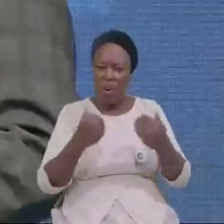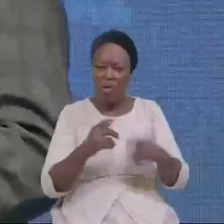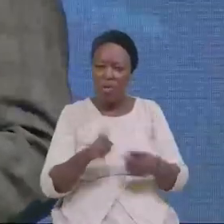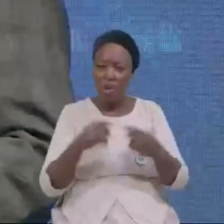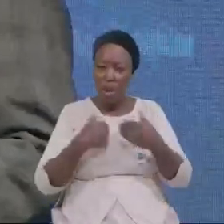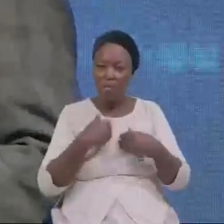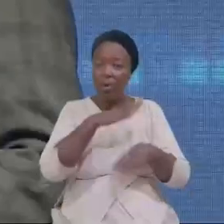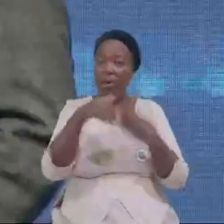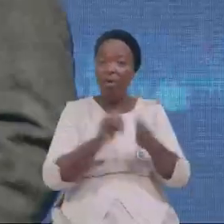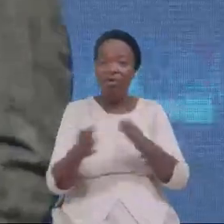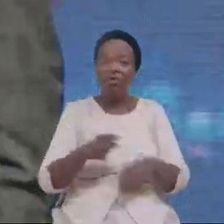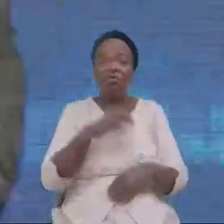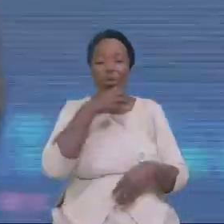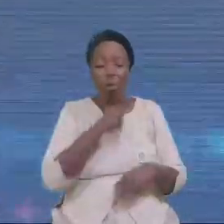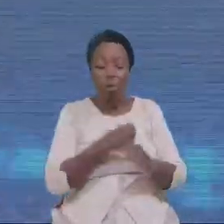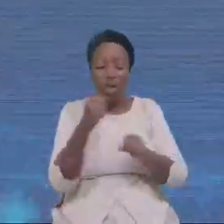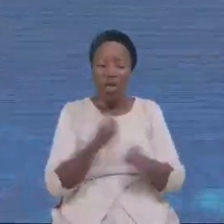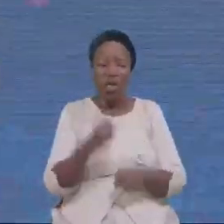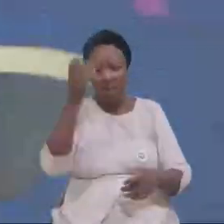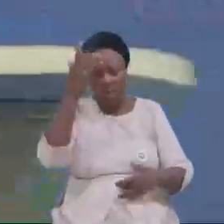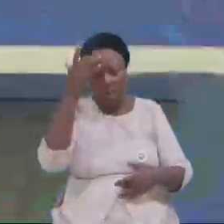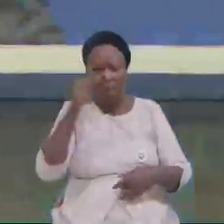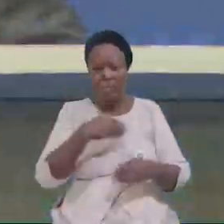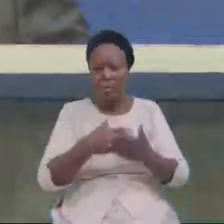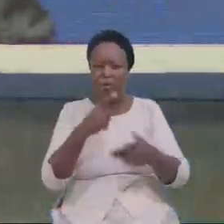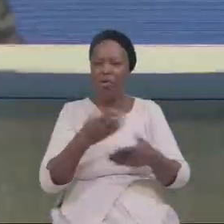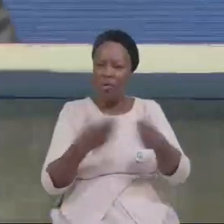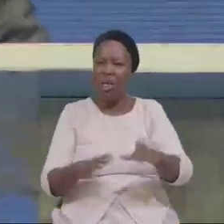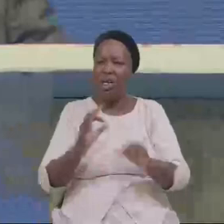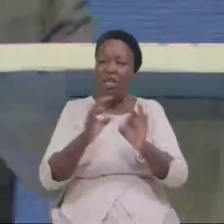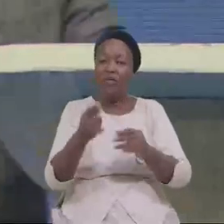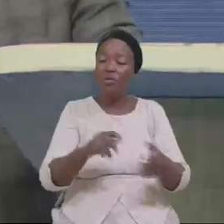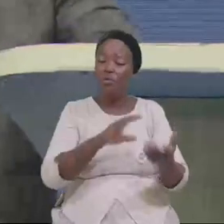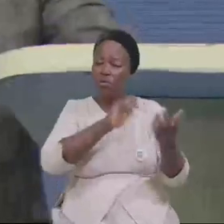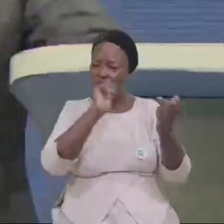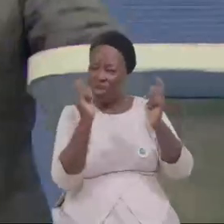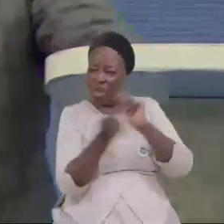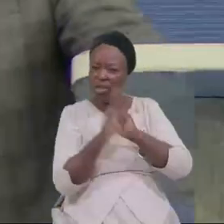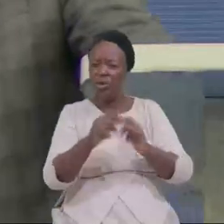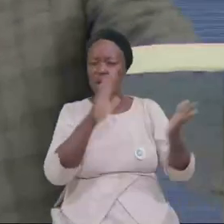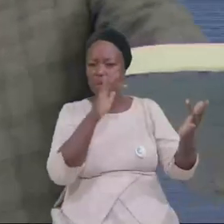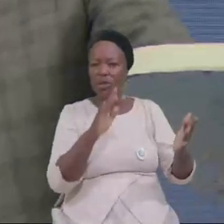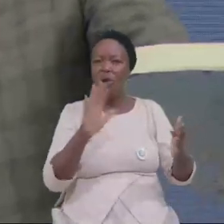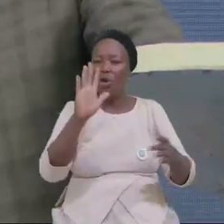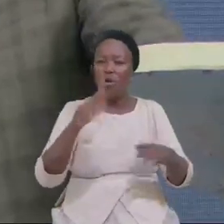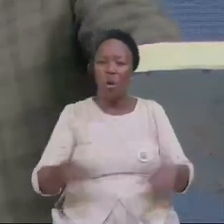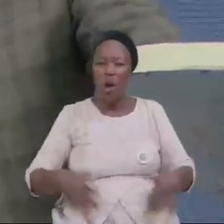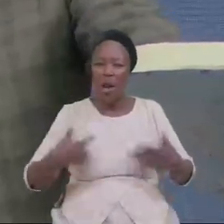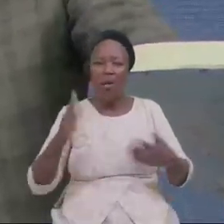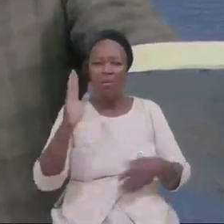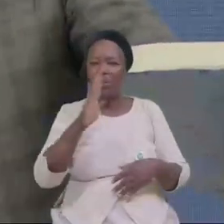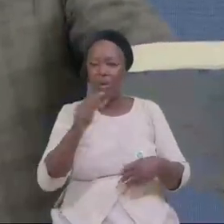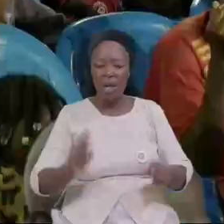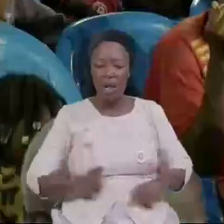toutes ces maladies de vieillesse avant de mourir. Si tu changes tes attentes, ta vie sera une vie